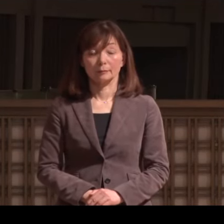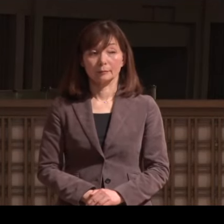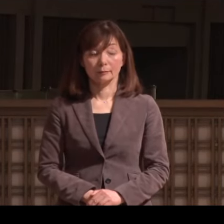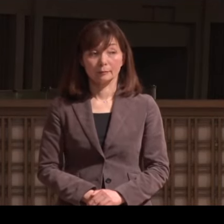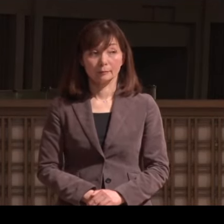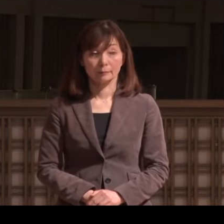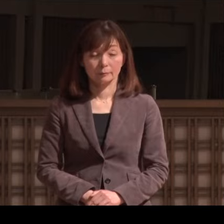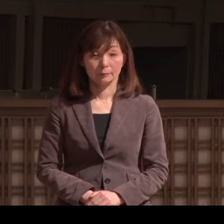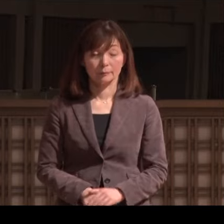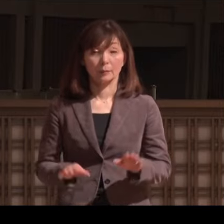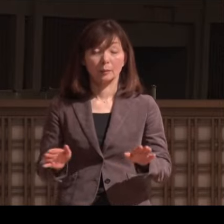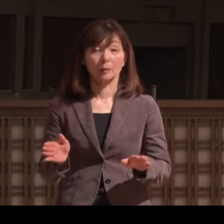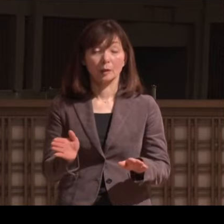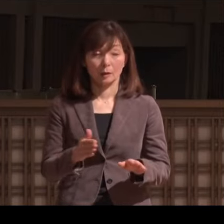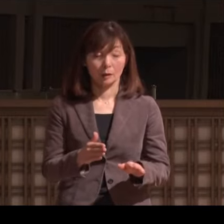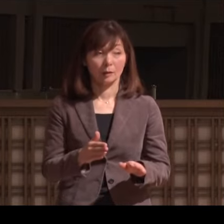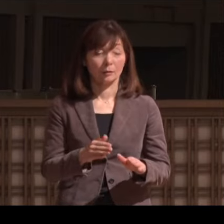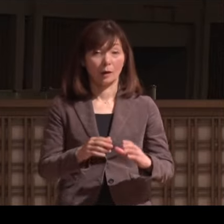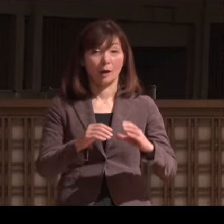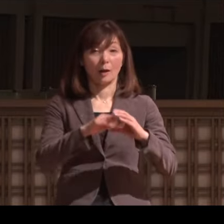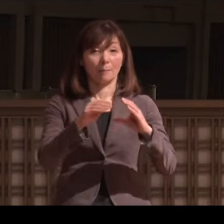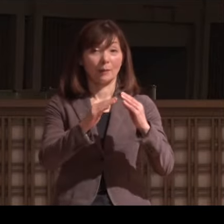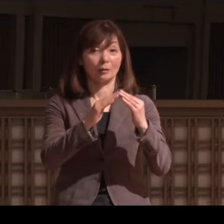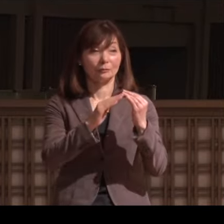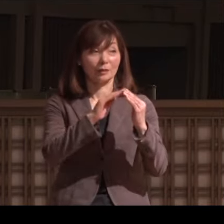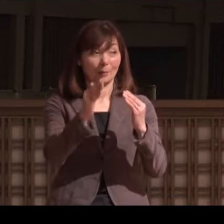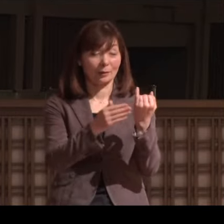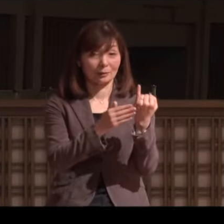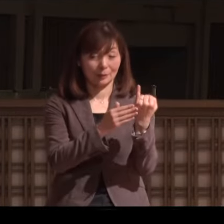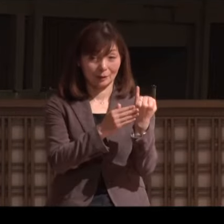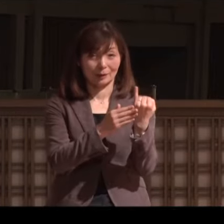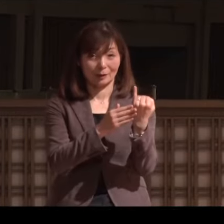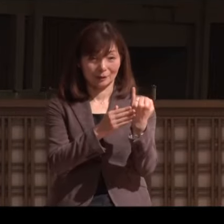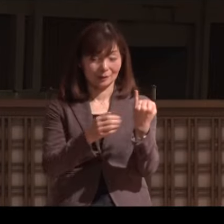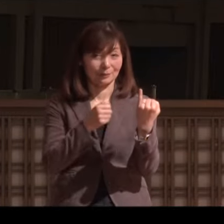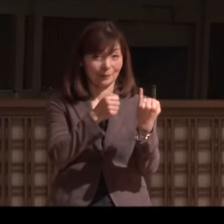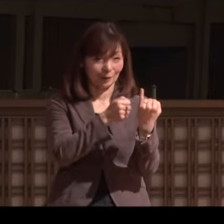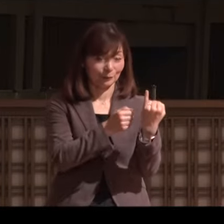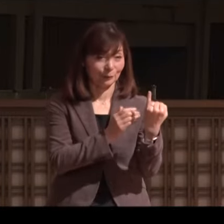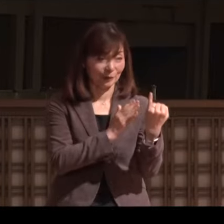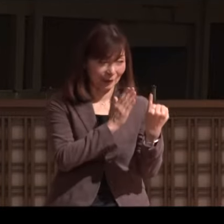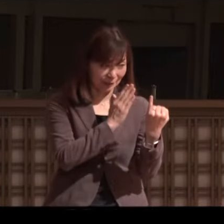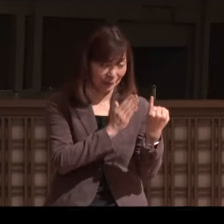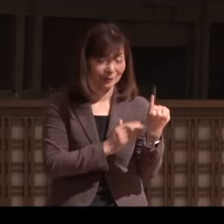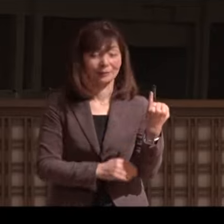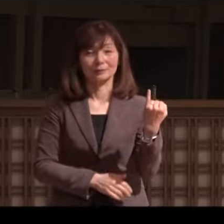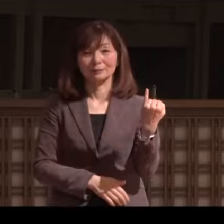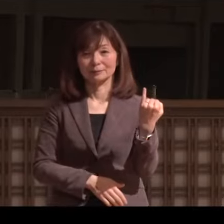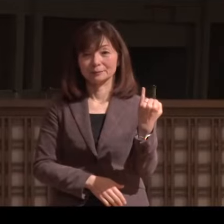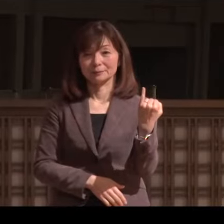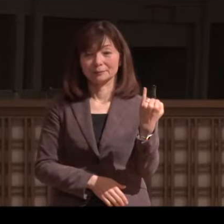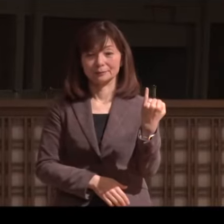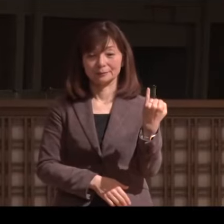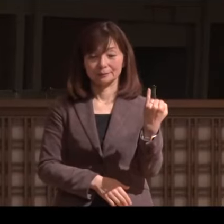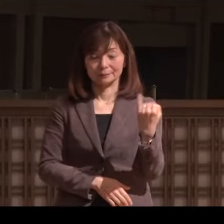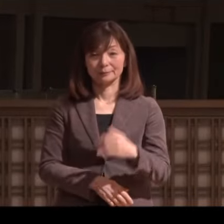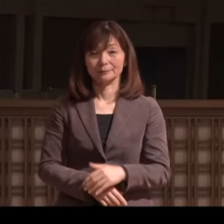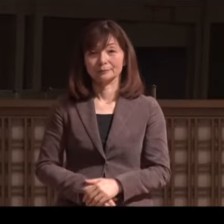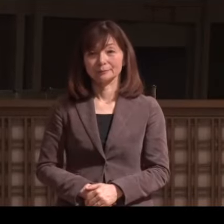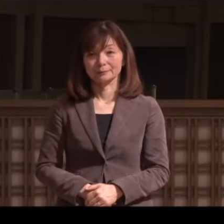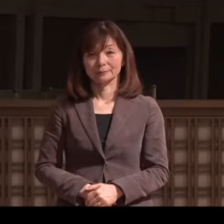それではここからは丸山様にマイクをお渡しすることといたします丸山様よろしくお願いいたしますはい